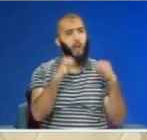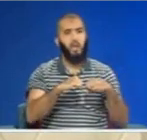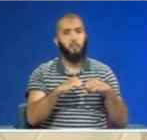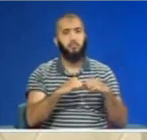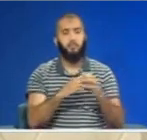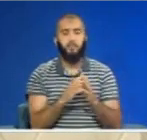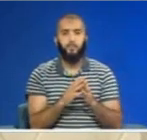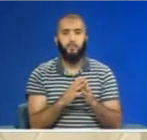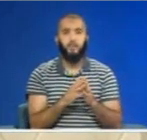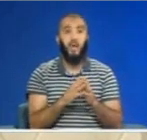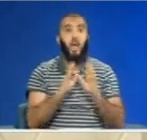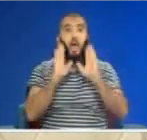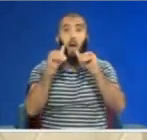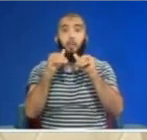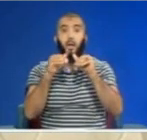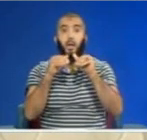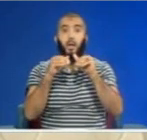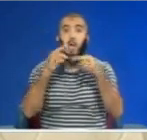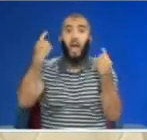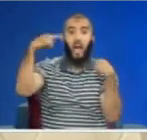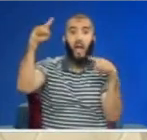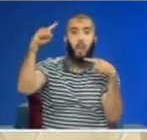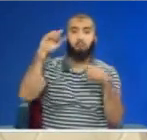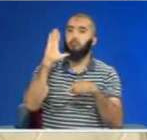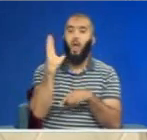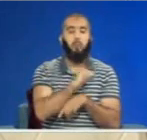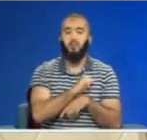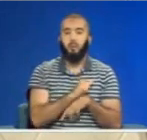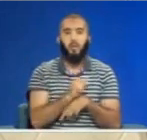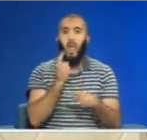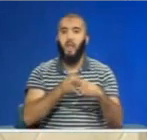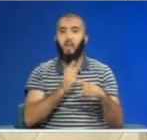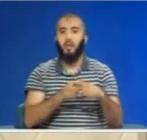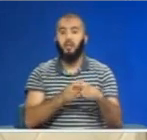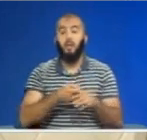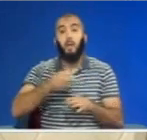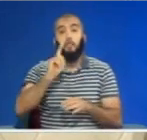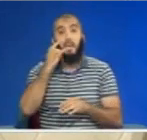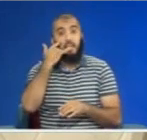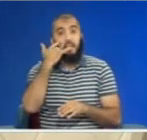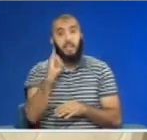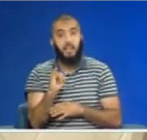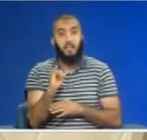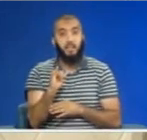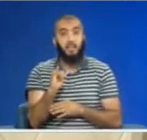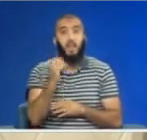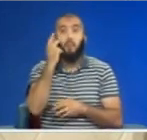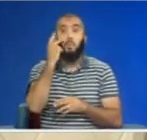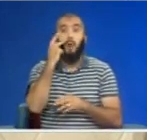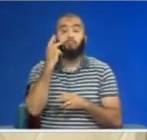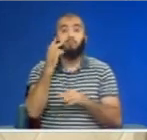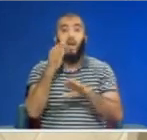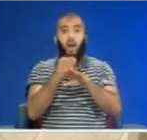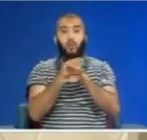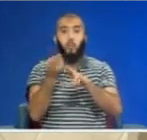له أن يطالب بعد ذلك ما أعطي لغيره من الإخوة. أما إذا كان هناك اعتراض،